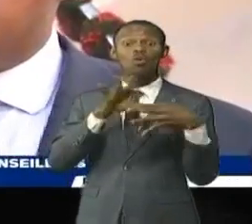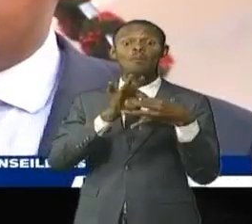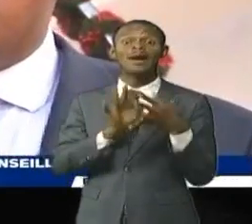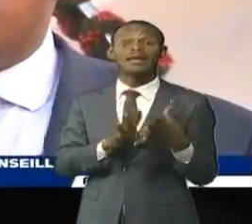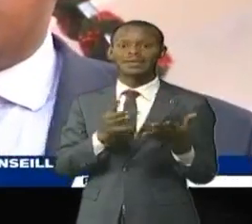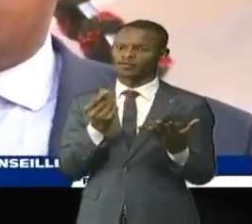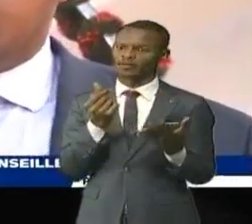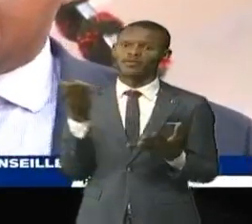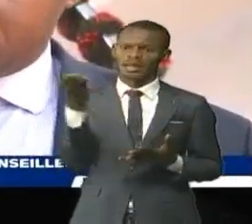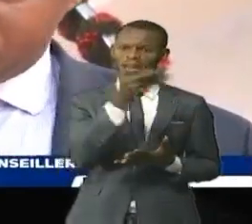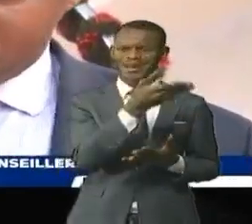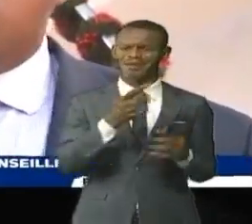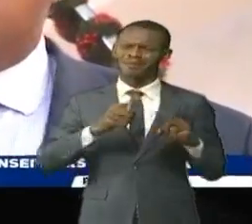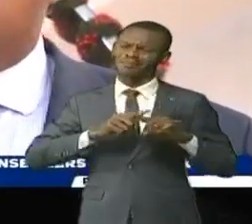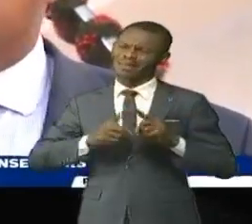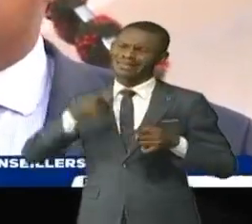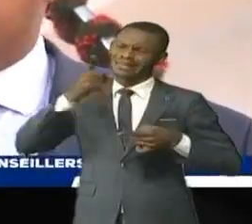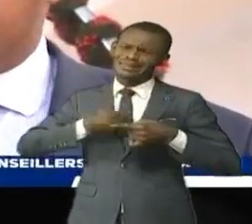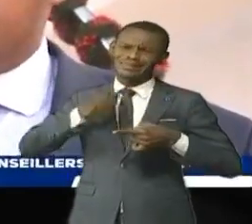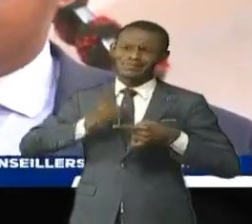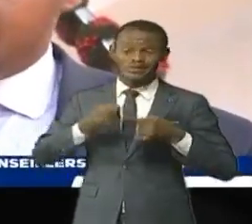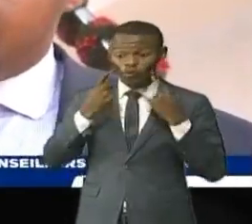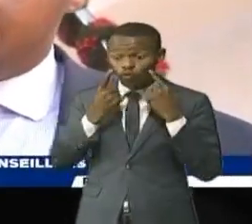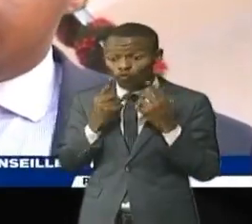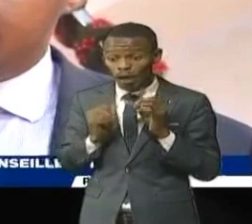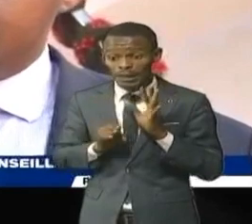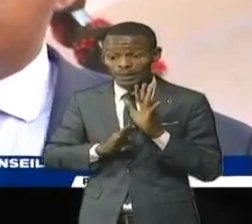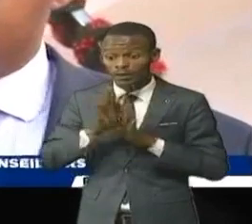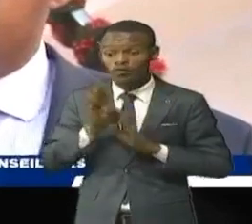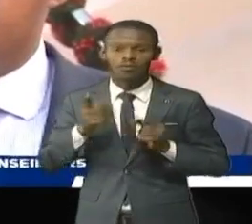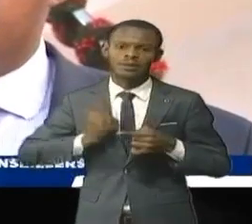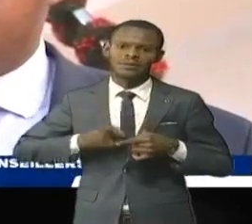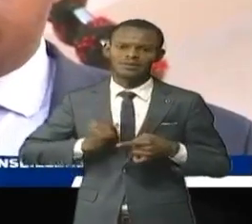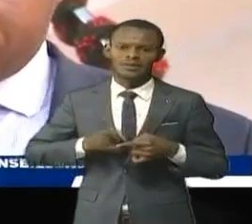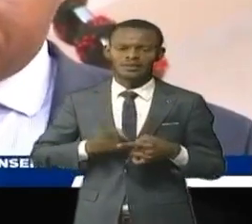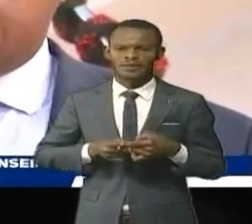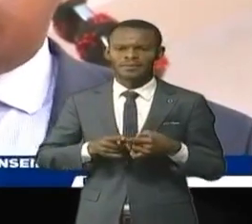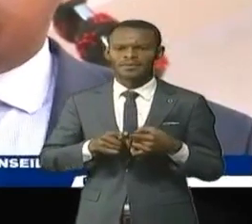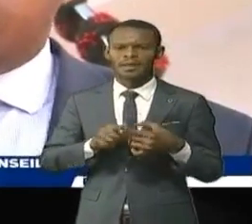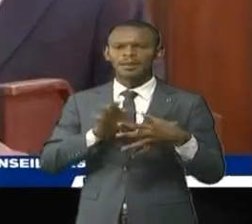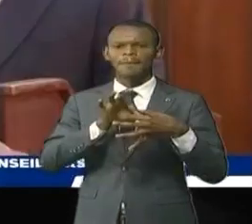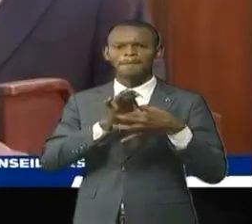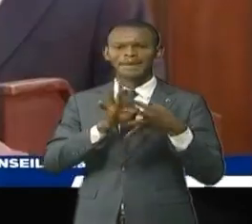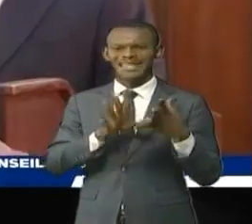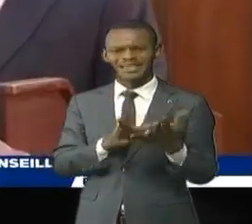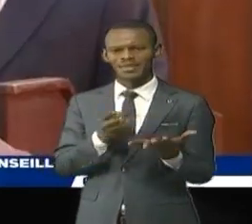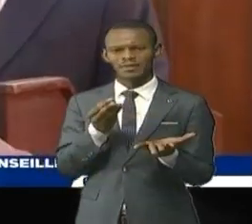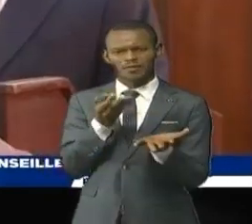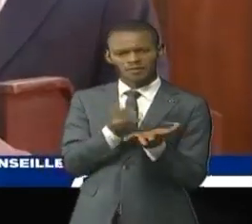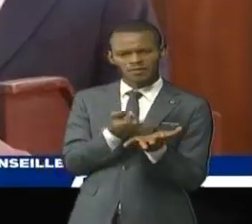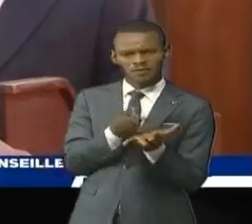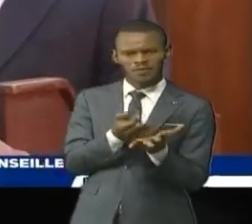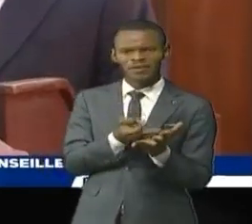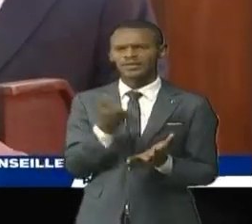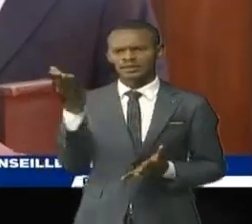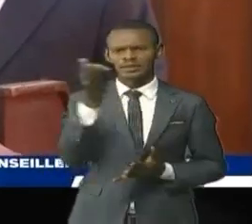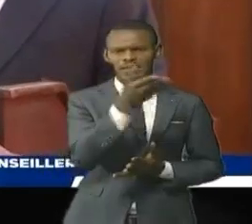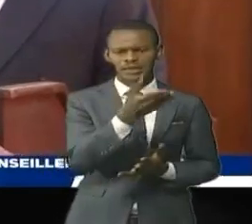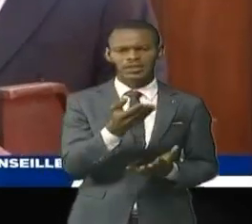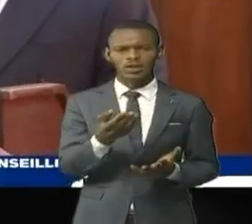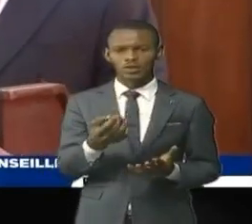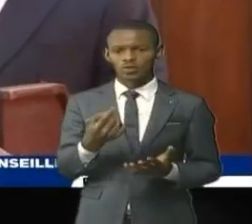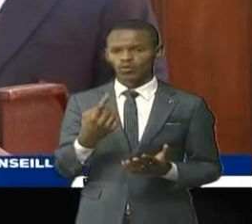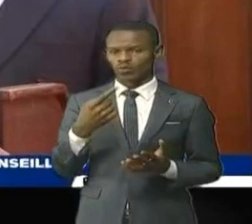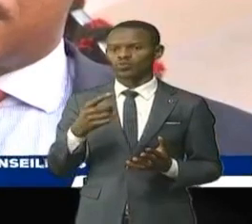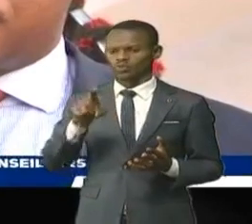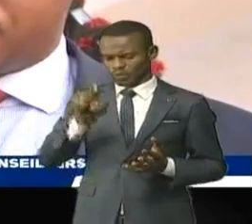sectorielles, et, le bailleur de fonds, partenaire technique et financier, pour essayer de voir vers en fait, une sorte